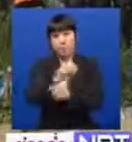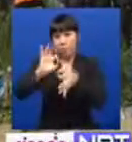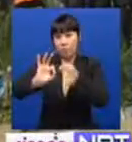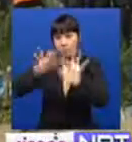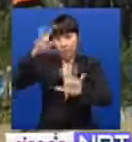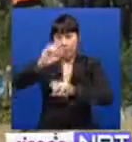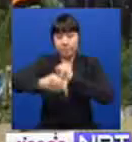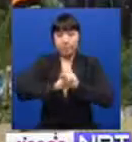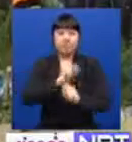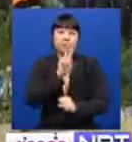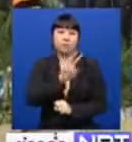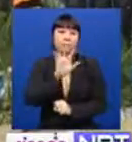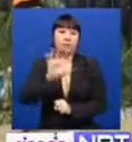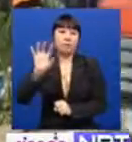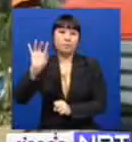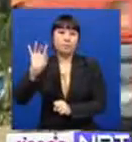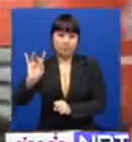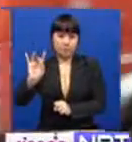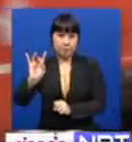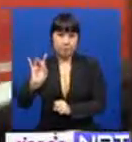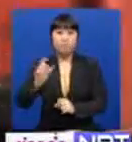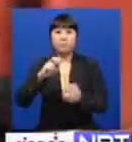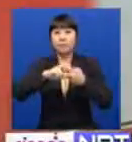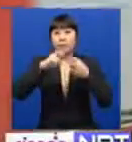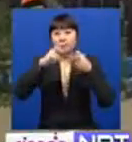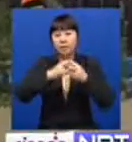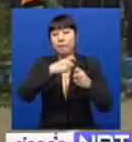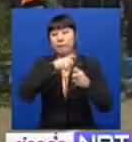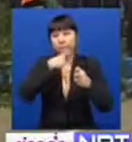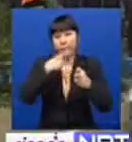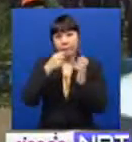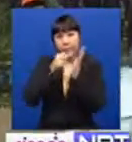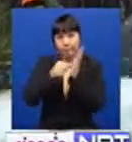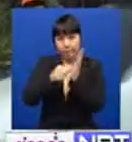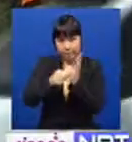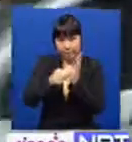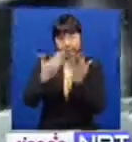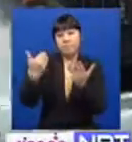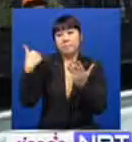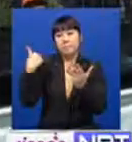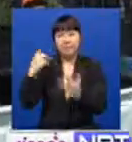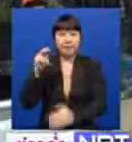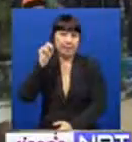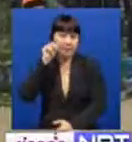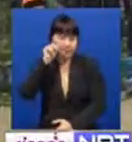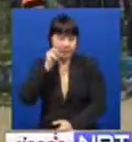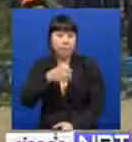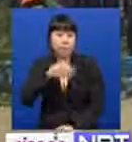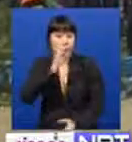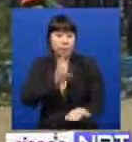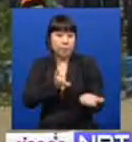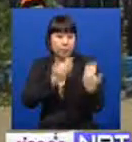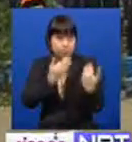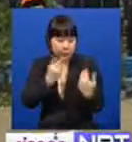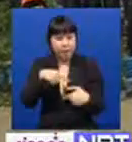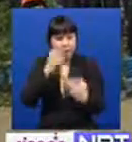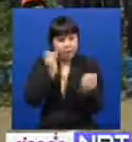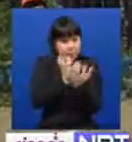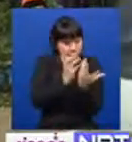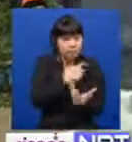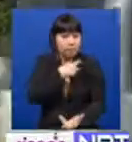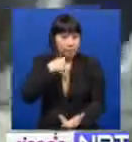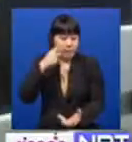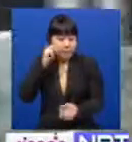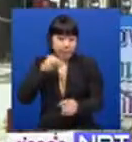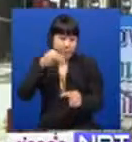ประจำปี2558เพื่อร่วมกันแก้ปัญหาภัยแล้งนอกจากนี้ยังมีการแจกจ่ายน้ำอุปโภคบริโภคให้แก่ผู้ประสบภัยแล้ง